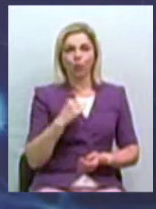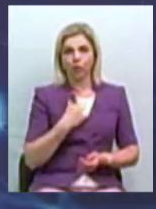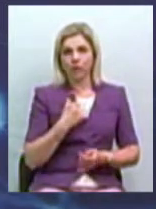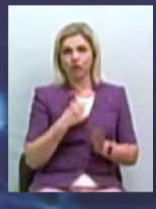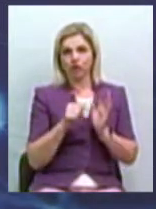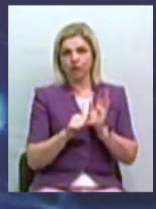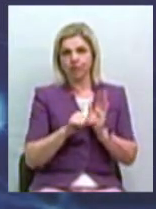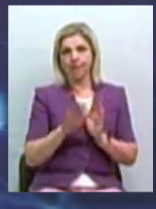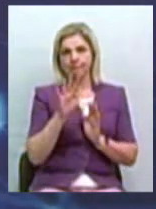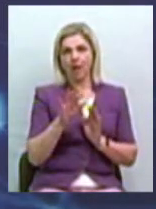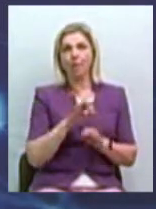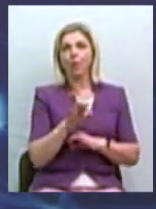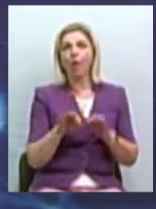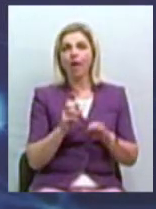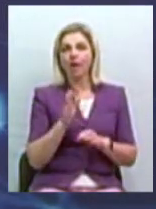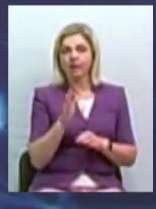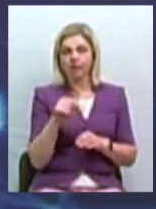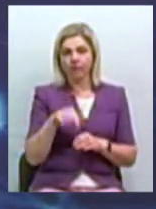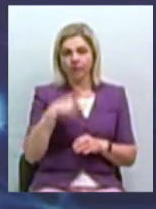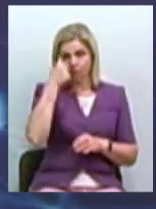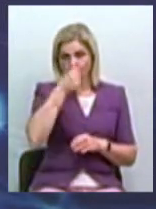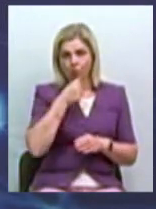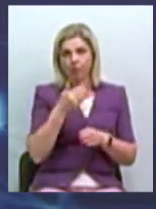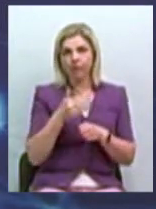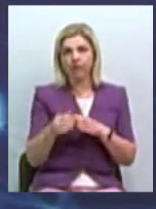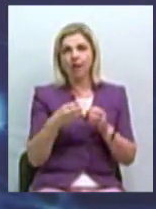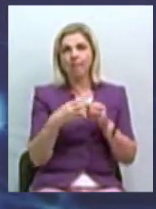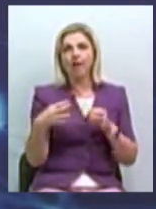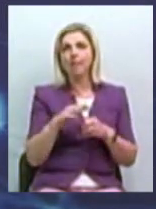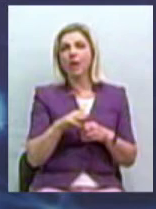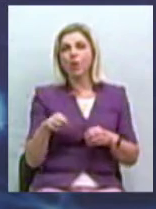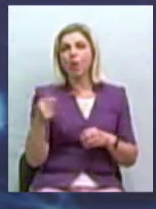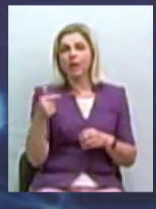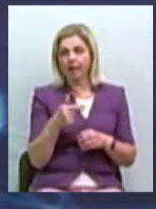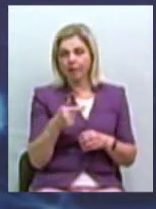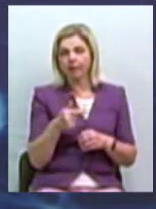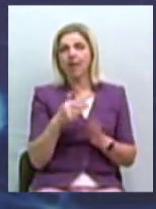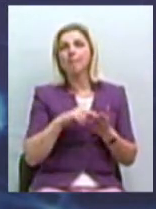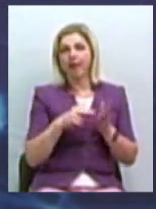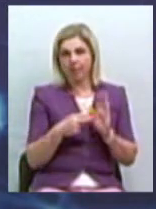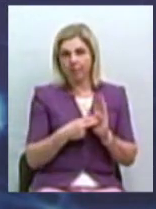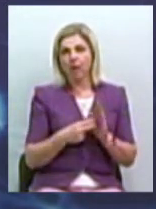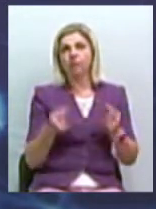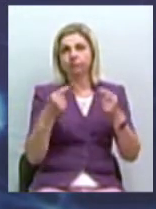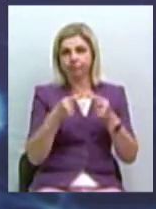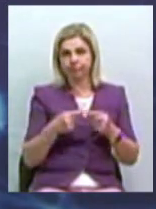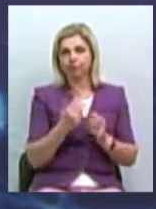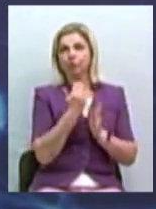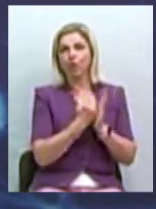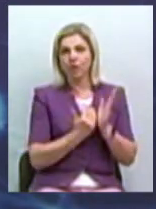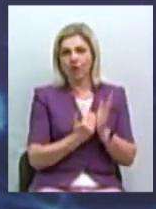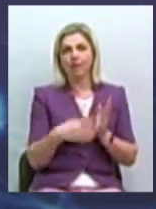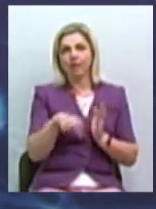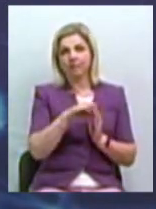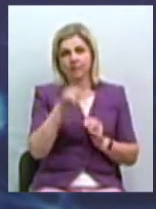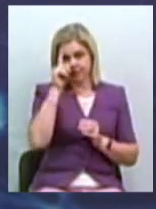65 проєктів. В цьому році виділяється 15 мільйонів гривень. Це передбачається відповідно до програми. Всі знаємо, що виділяться вони